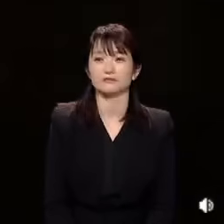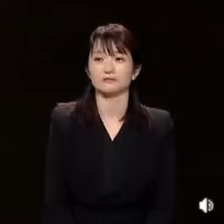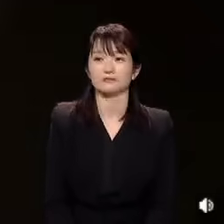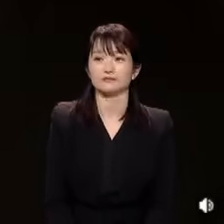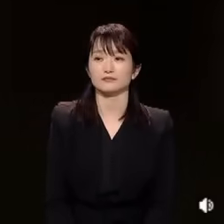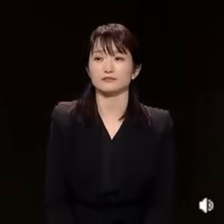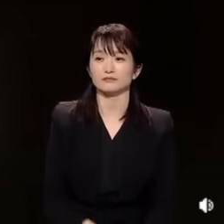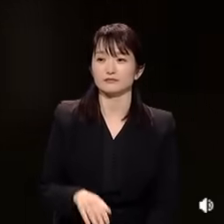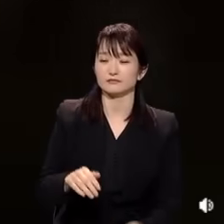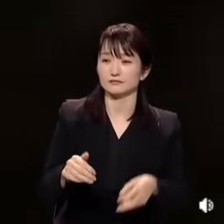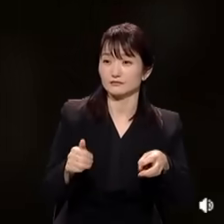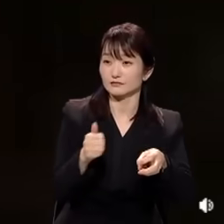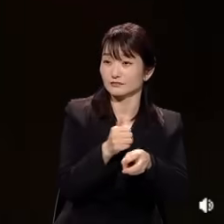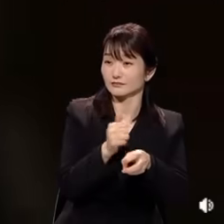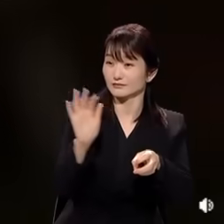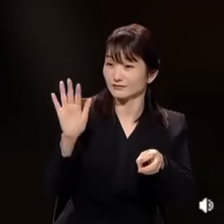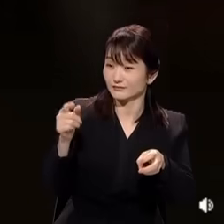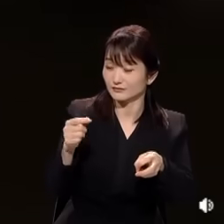Hey baby, you got change for